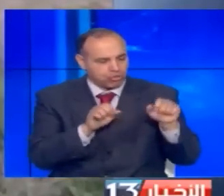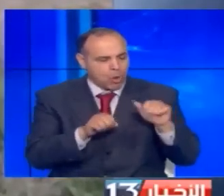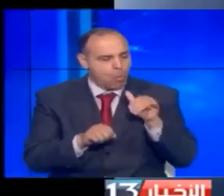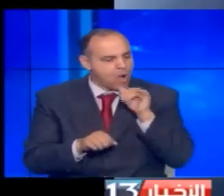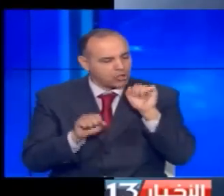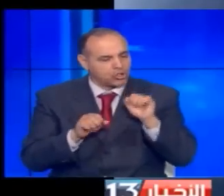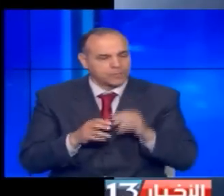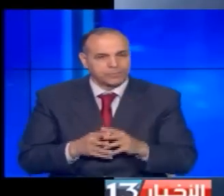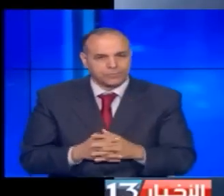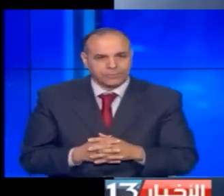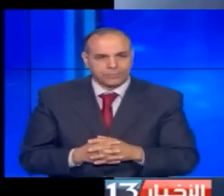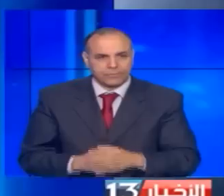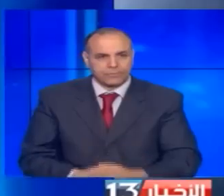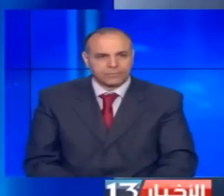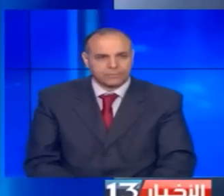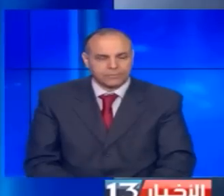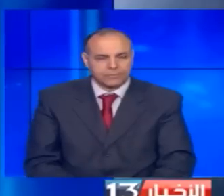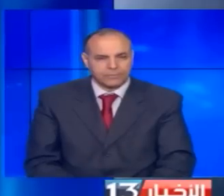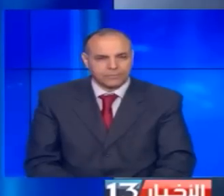بمفردها.